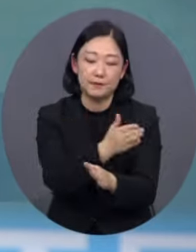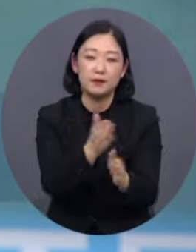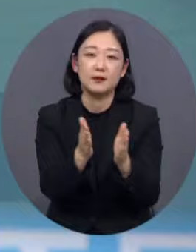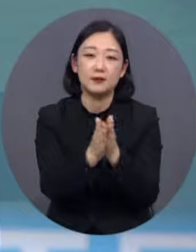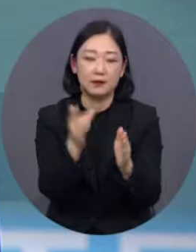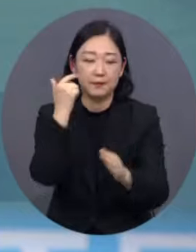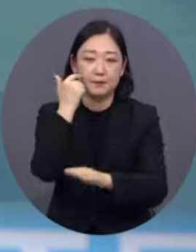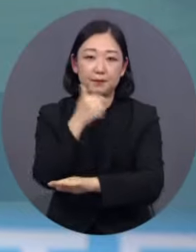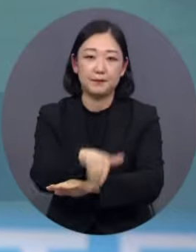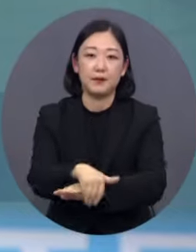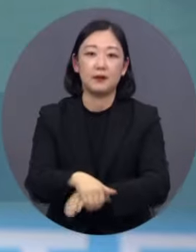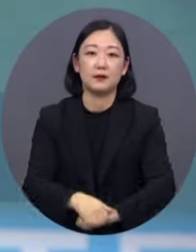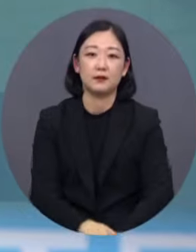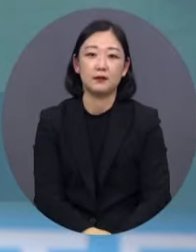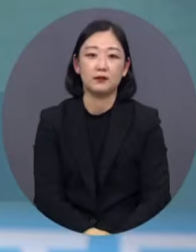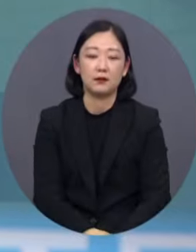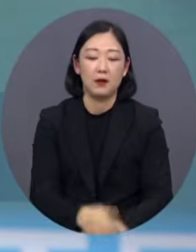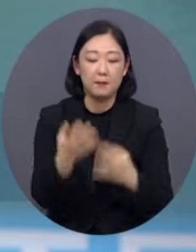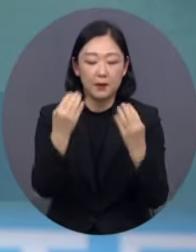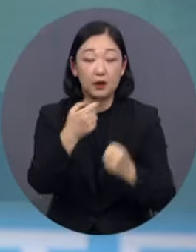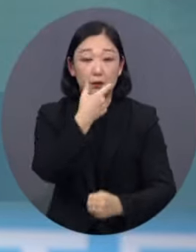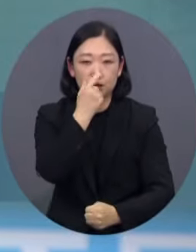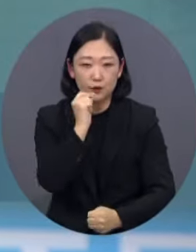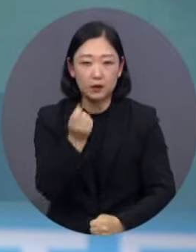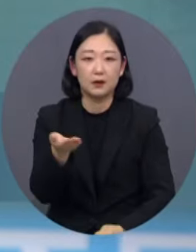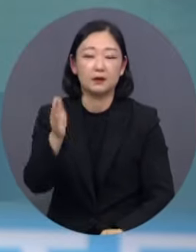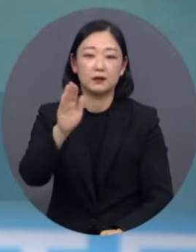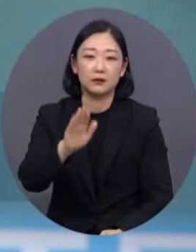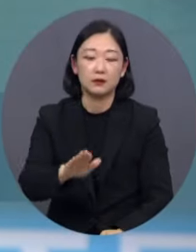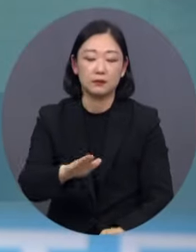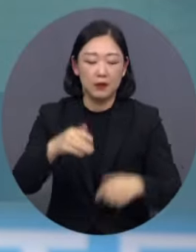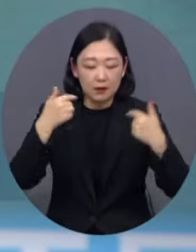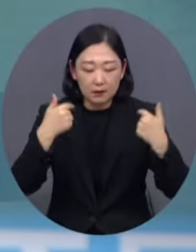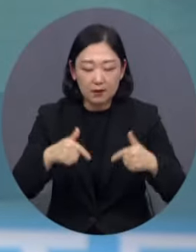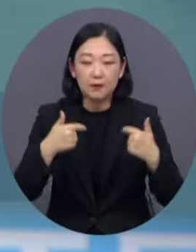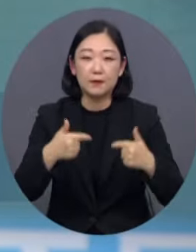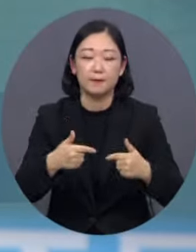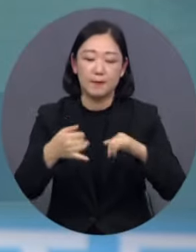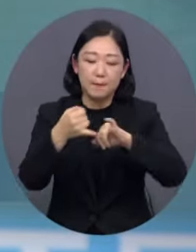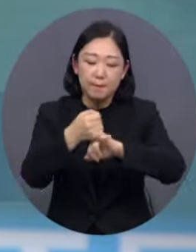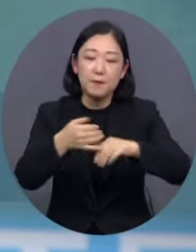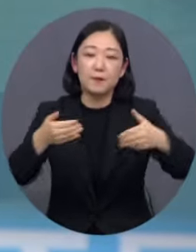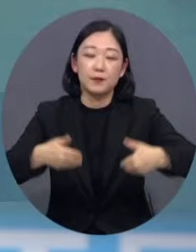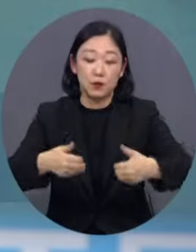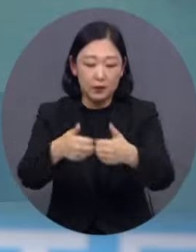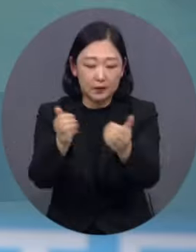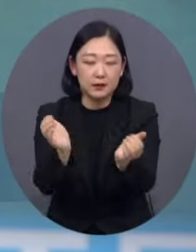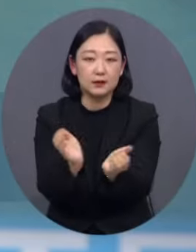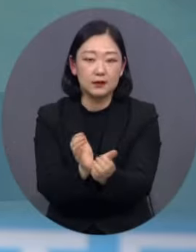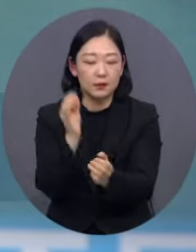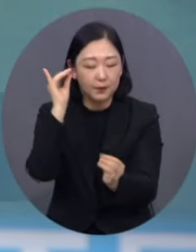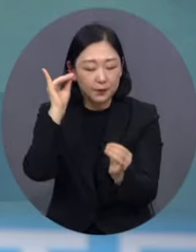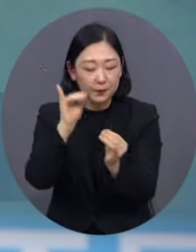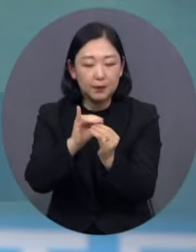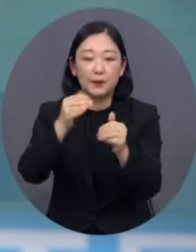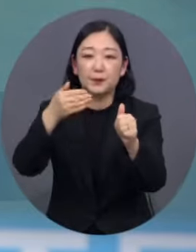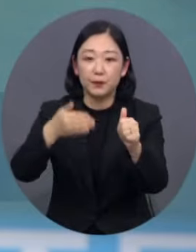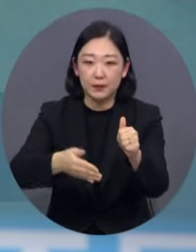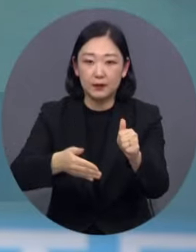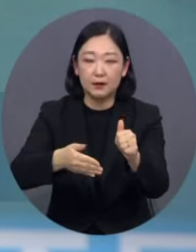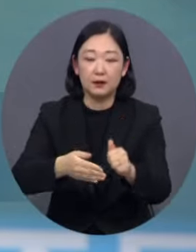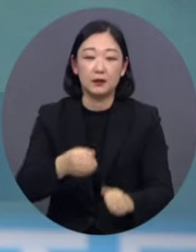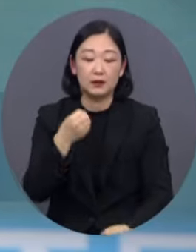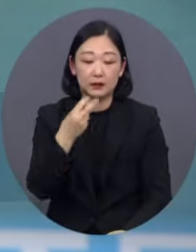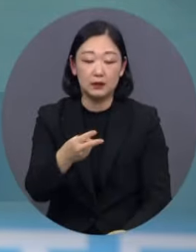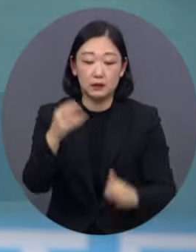출발하겠습니다. 많이 부족하지만 그래도 여전히 꼭 필요한 정당이라는 점을 공감해 주신다면 다시 한번